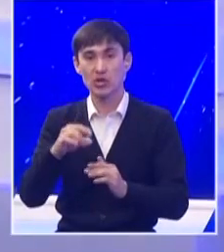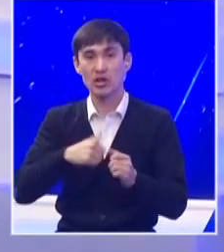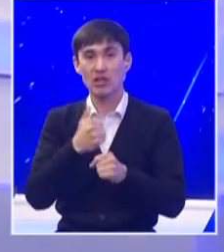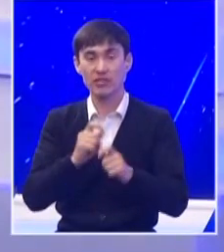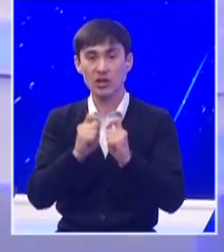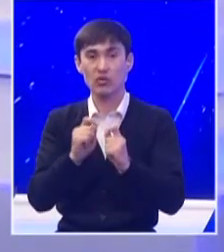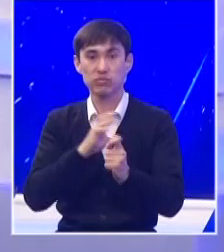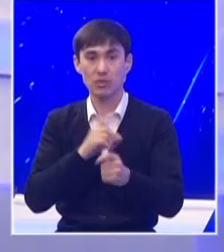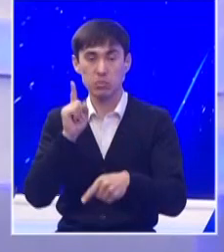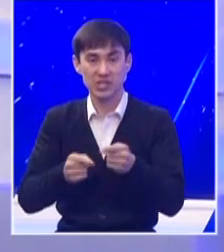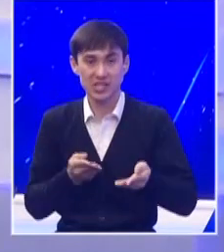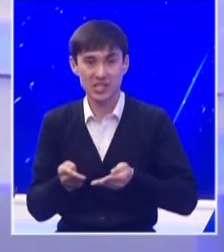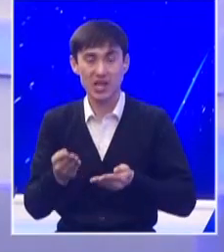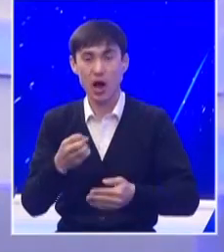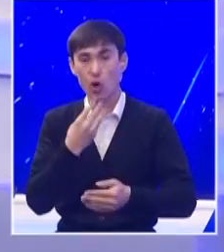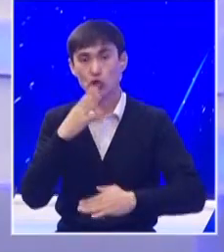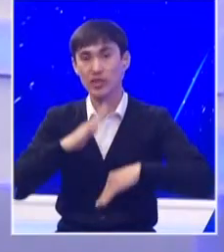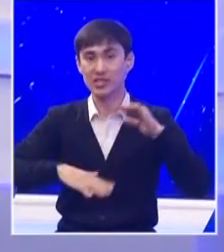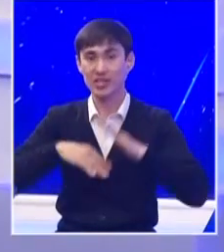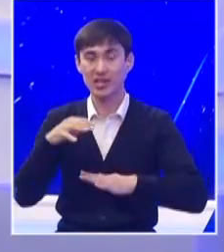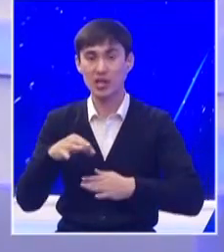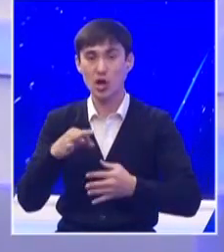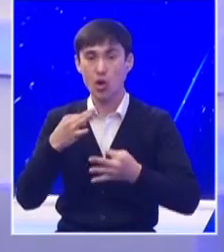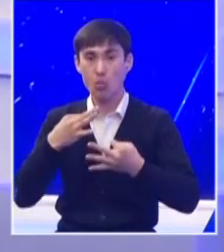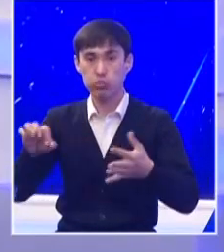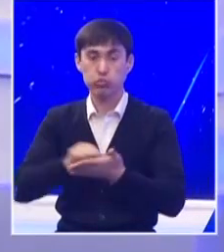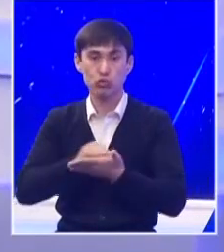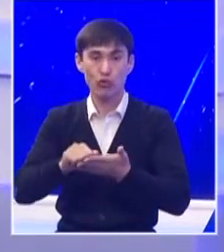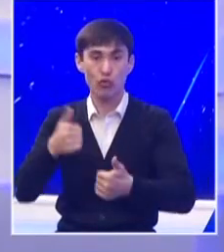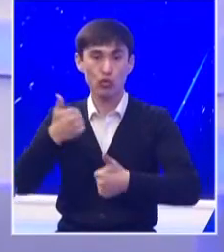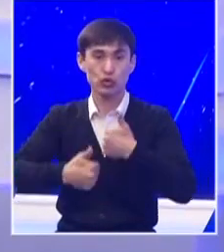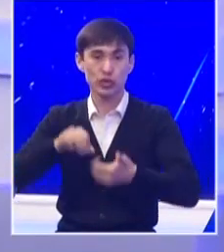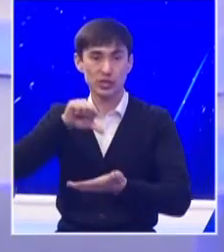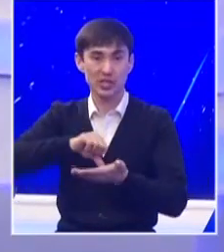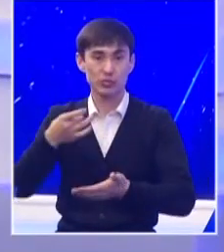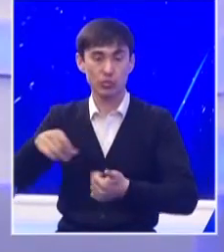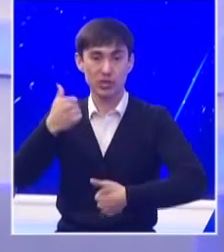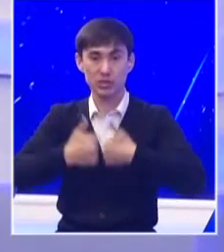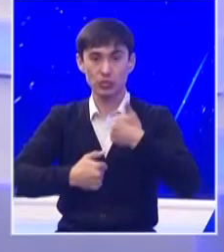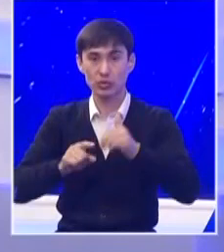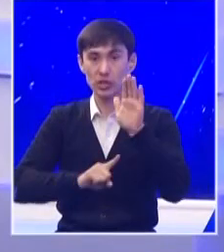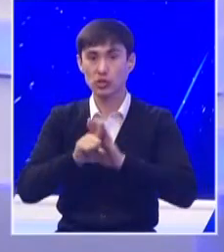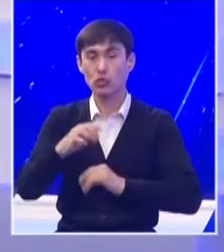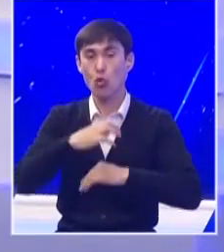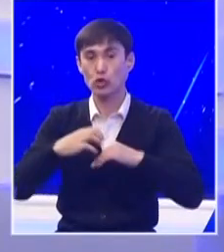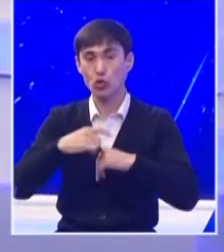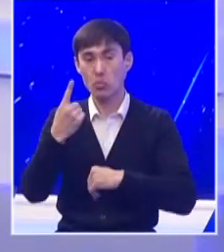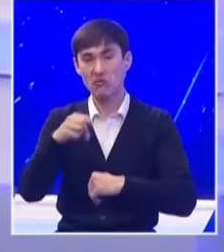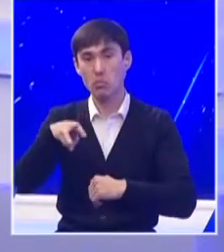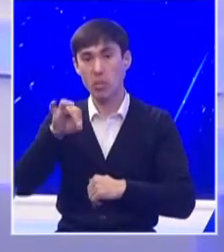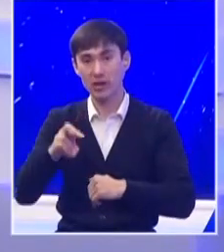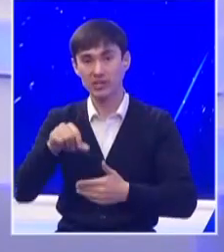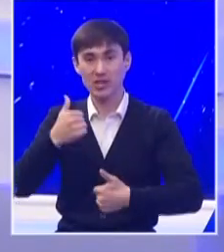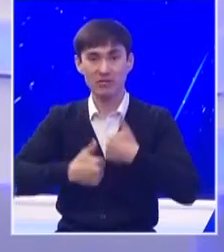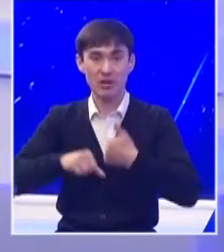быстрая езда и хорошее настроение, но и путевка на участие в республиканском чемпионате. Он стартует в Кокшетау 1 марта. В соревнованиях